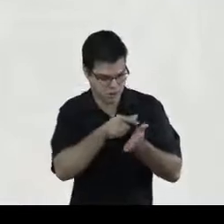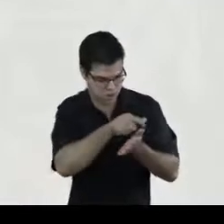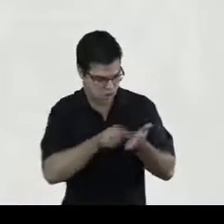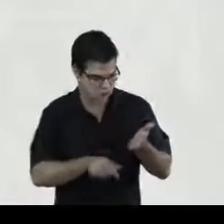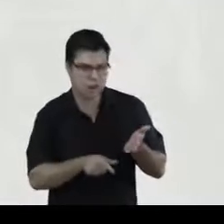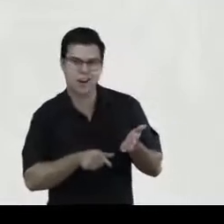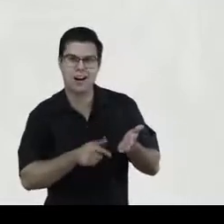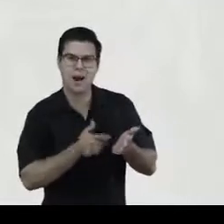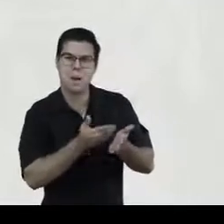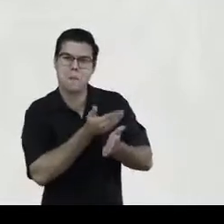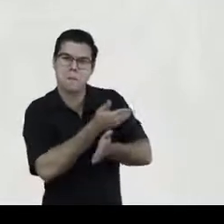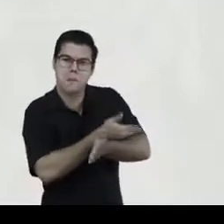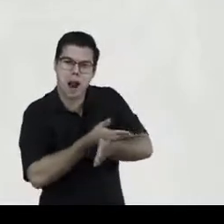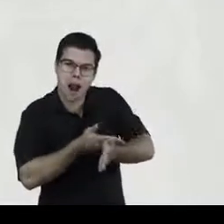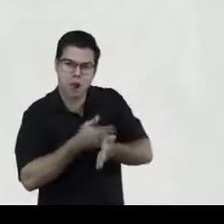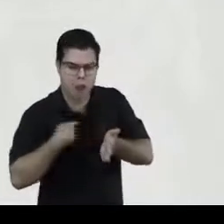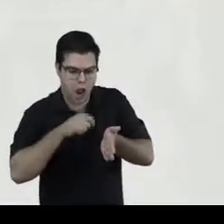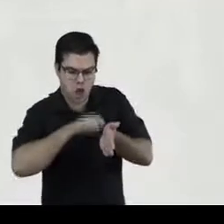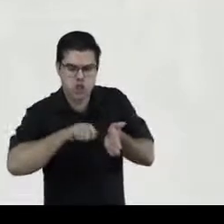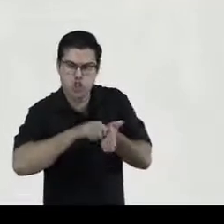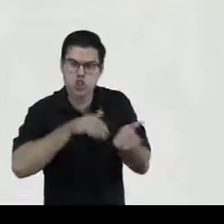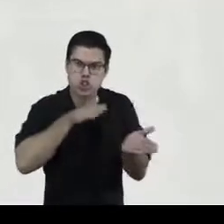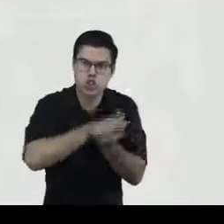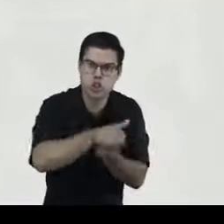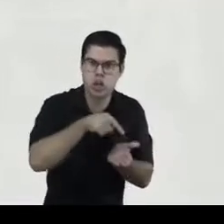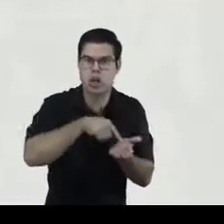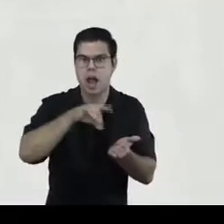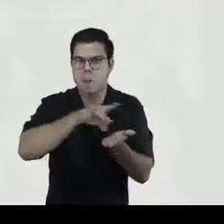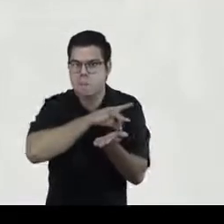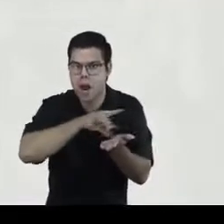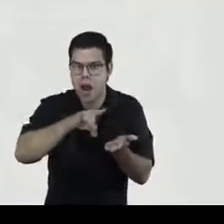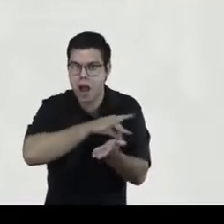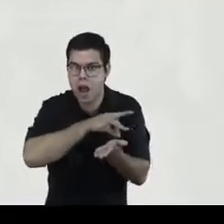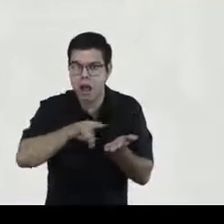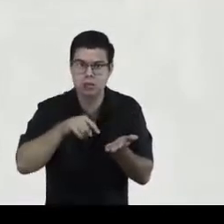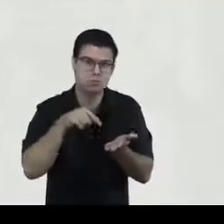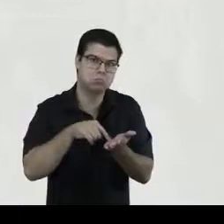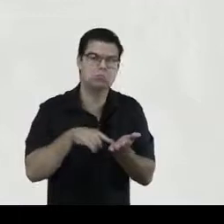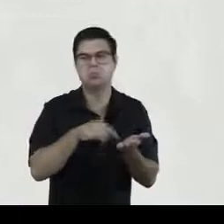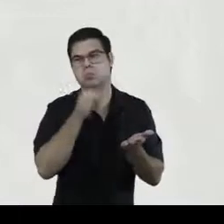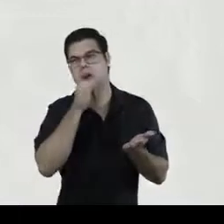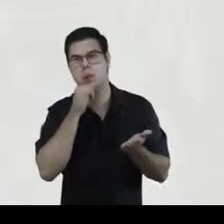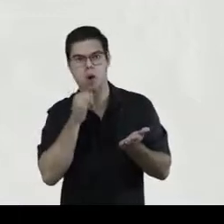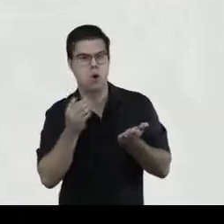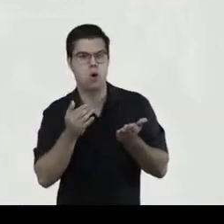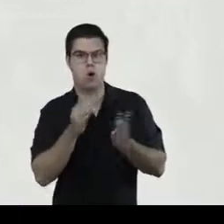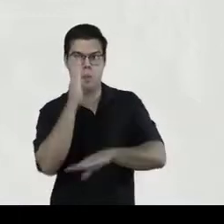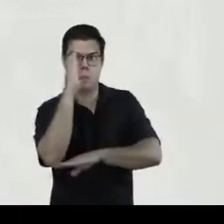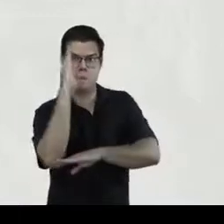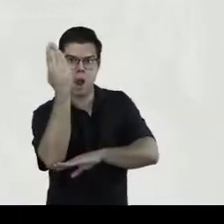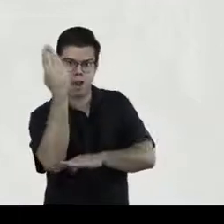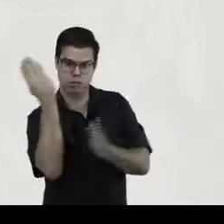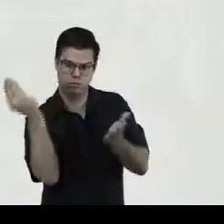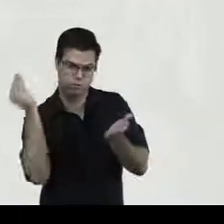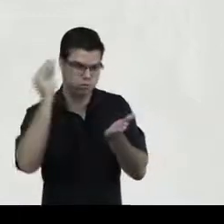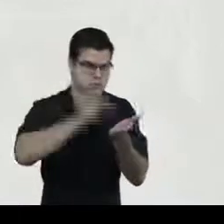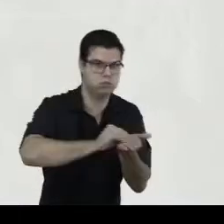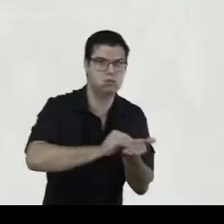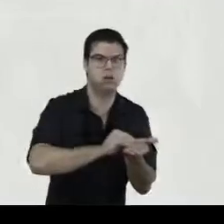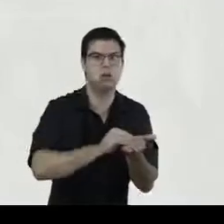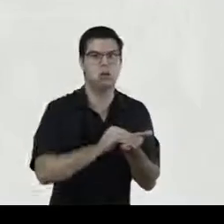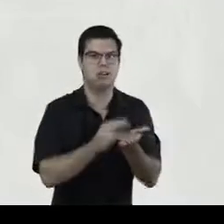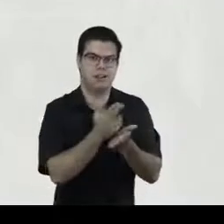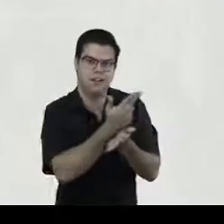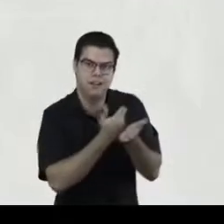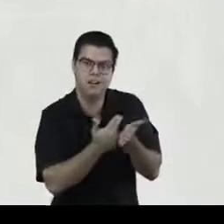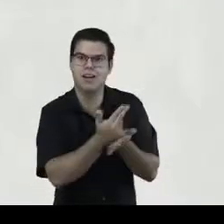Holzschnitte, Ähnliches. Und leere Seiten. Denn nur wenn die Maschine weiß, was eine